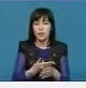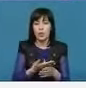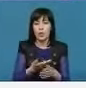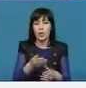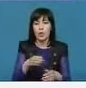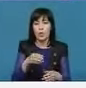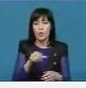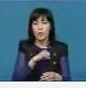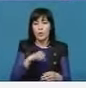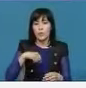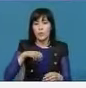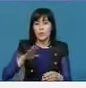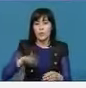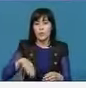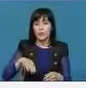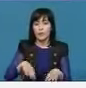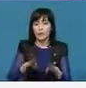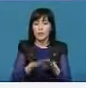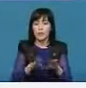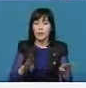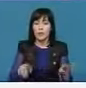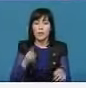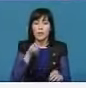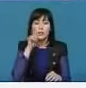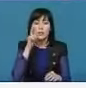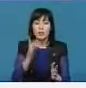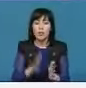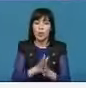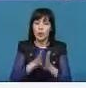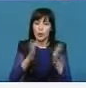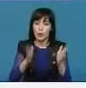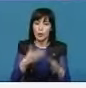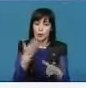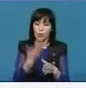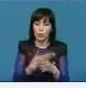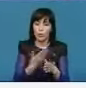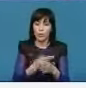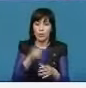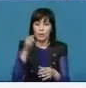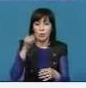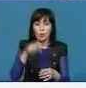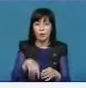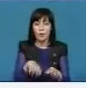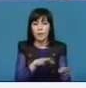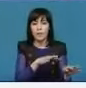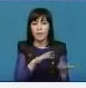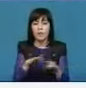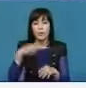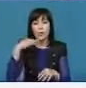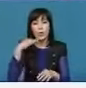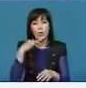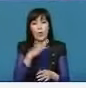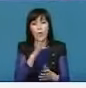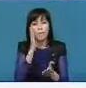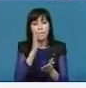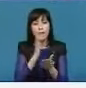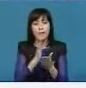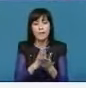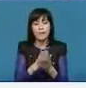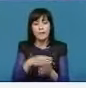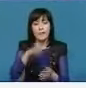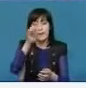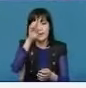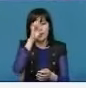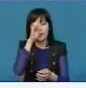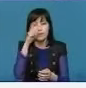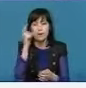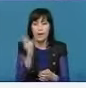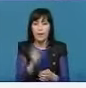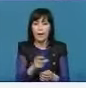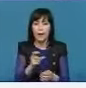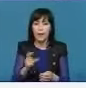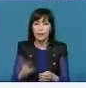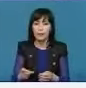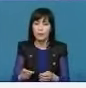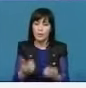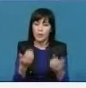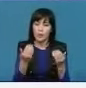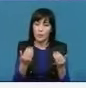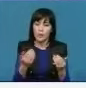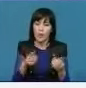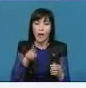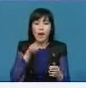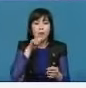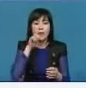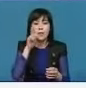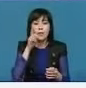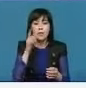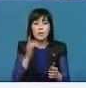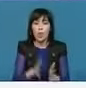шәкірттерге, жасөспірімдерге мына бір үлкен өнеге деп білемін. Осындай іс-шаралар көп болса, мына елімізде, халқымызда осындай